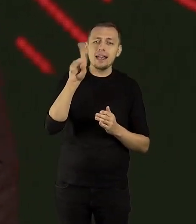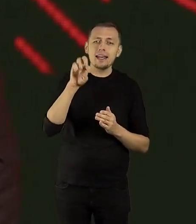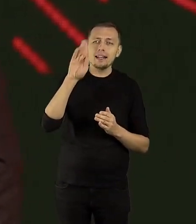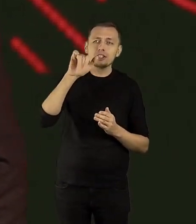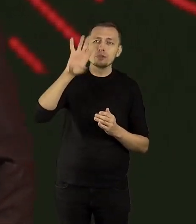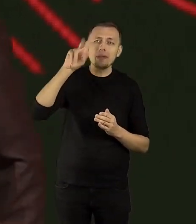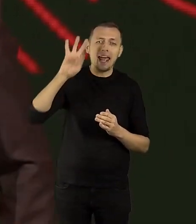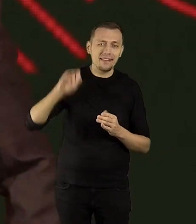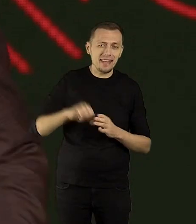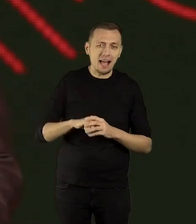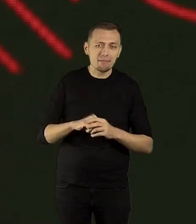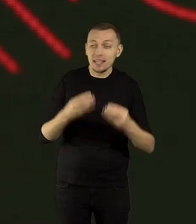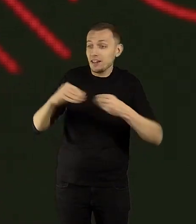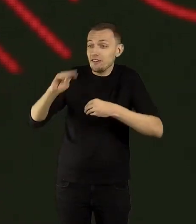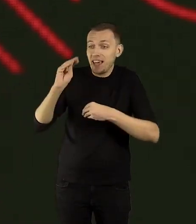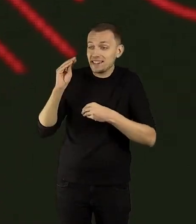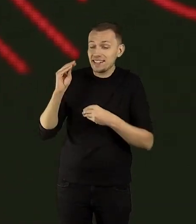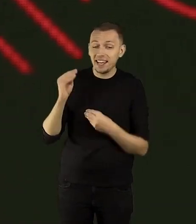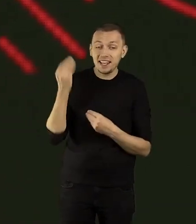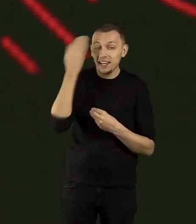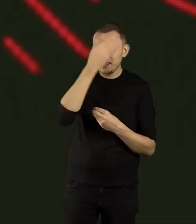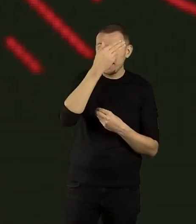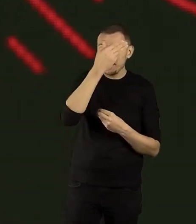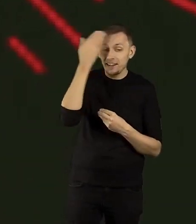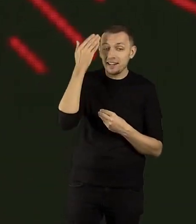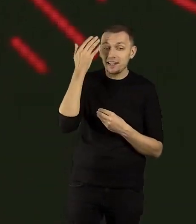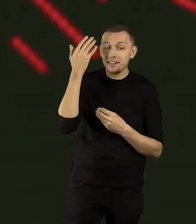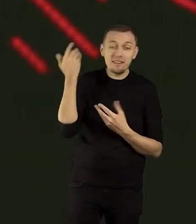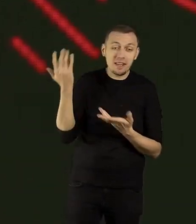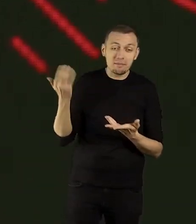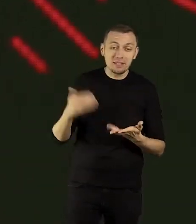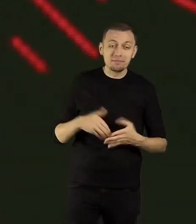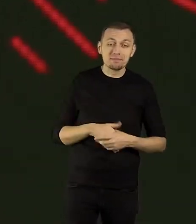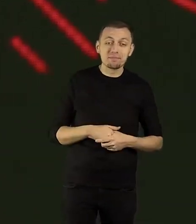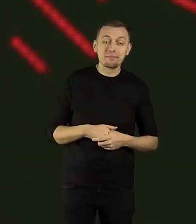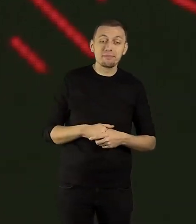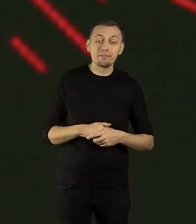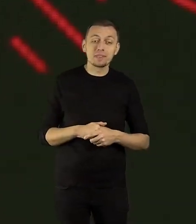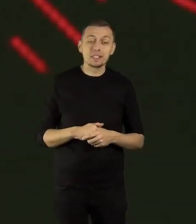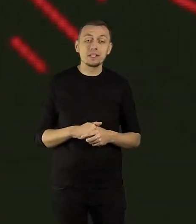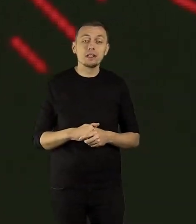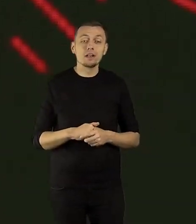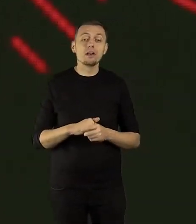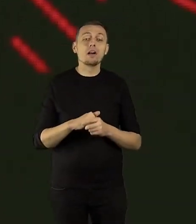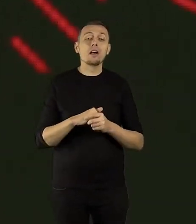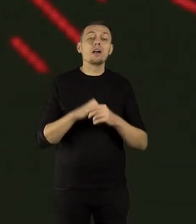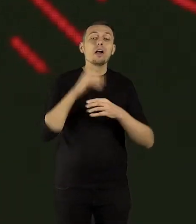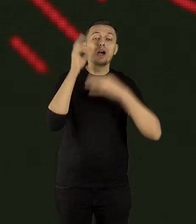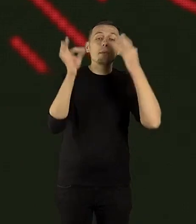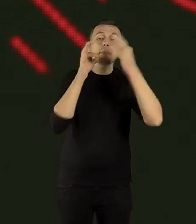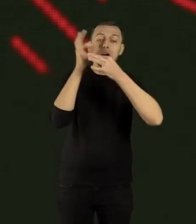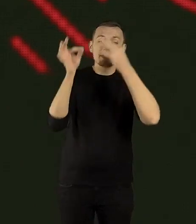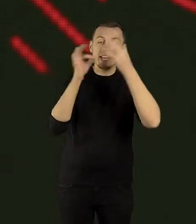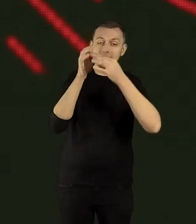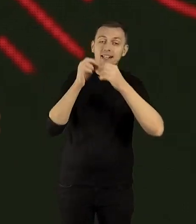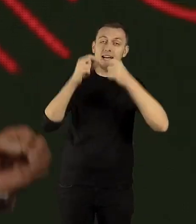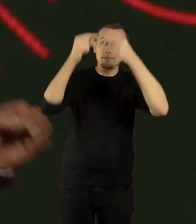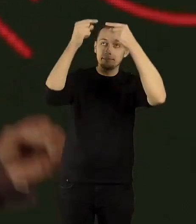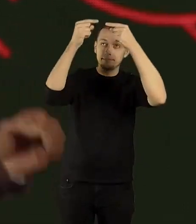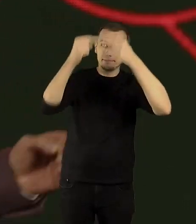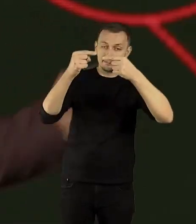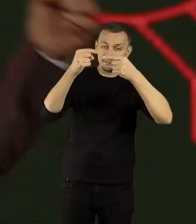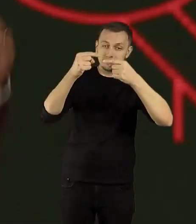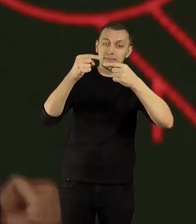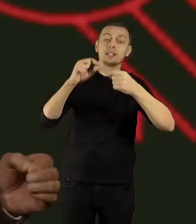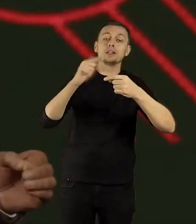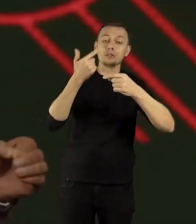Magnifikat. A w drugiej zwrotce skupienie przesuwa się z Marii na otaczający ją świat, bo to jest